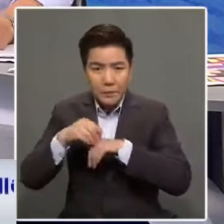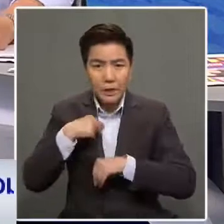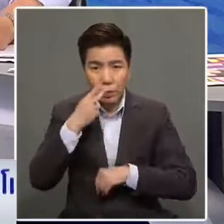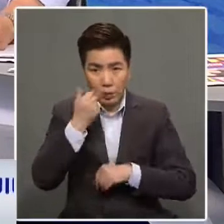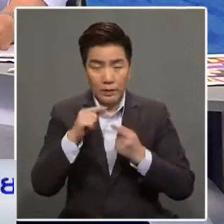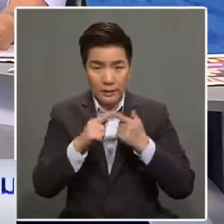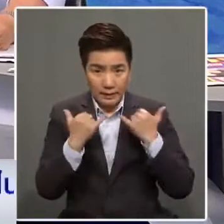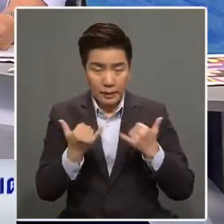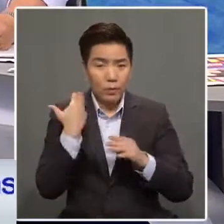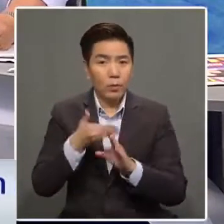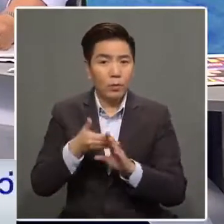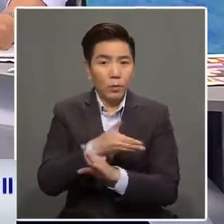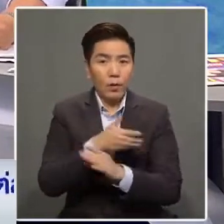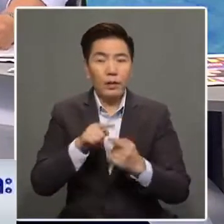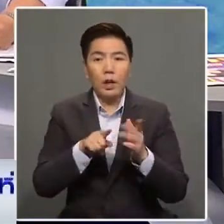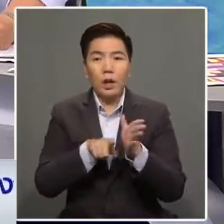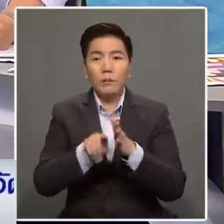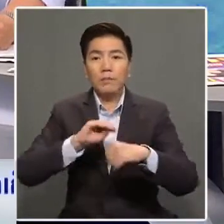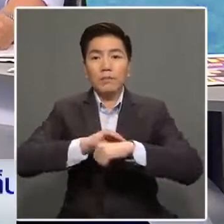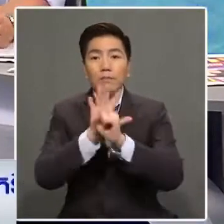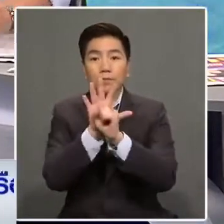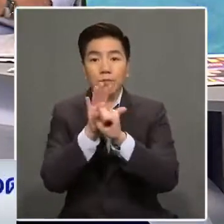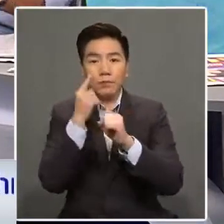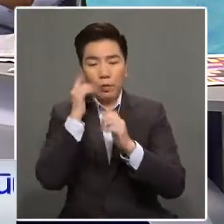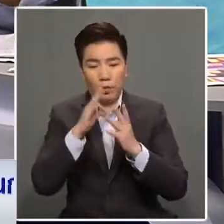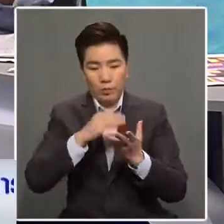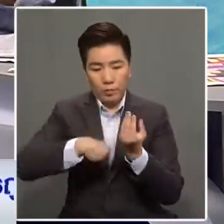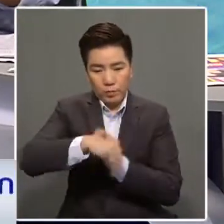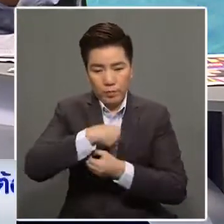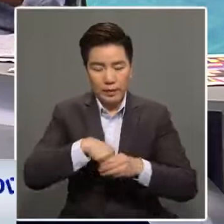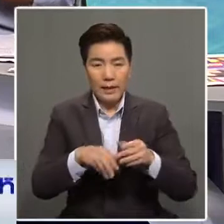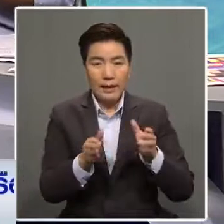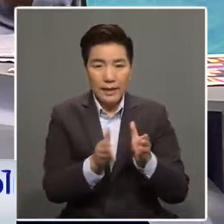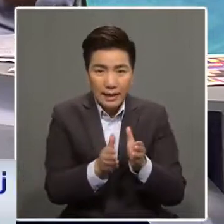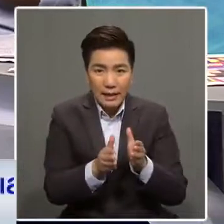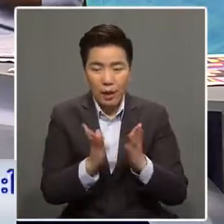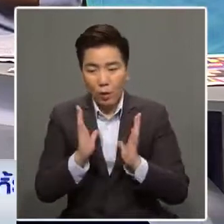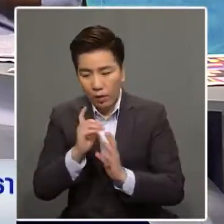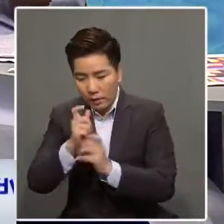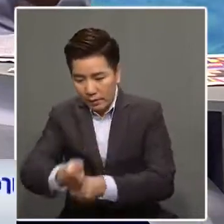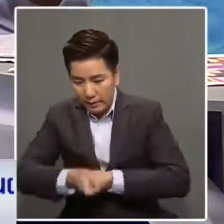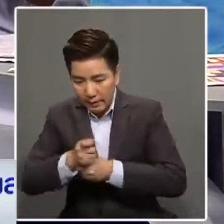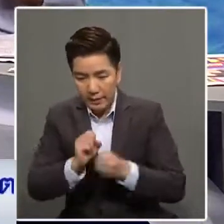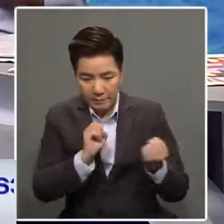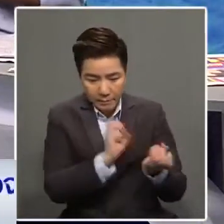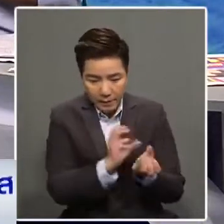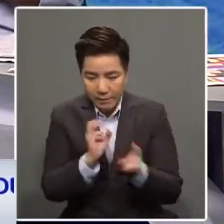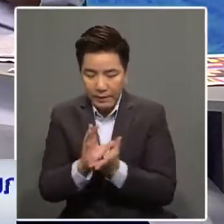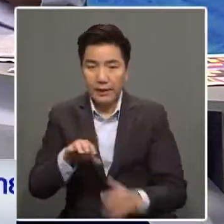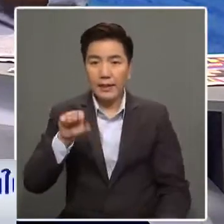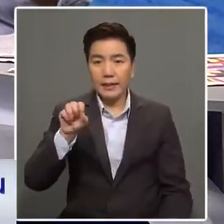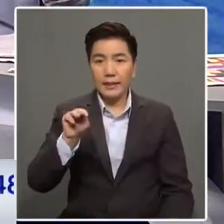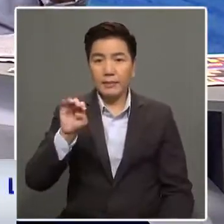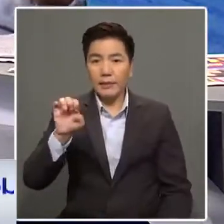ช่วงที่ผ่านมาสถานการณ์โควิดนะฮะก็ส่งผลกระทบทั้งผู้ประกอบการรายเล็กรายน้อยเกษตรกรผู้ประกอบการ SME